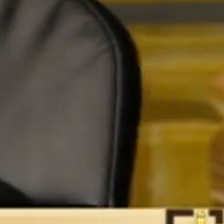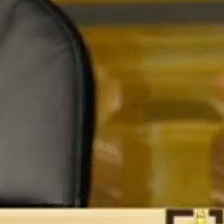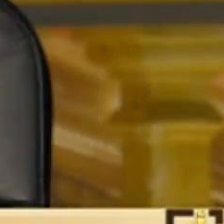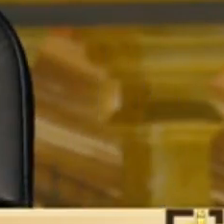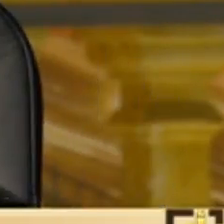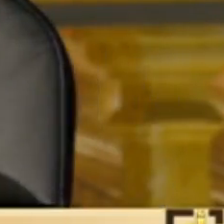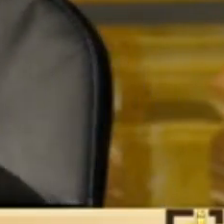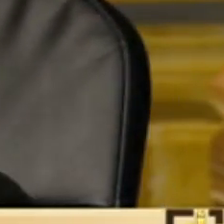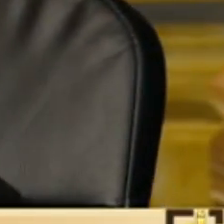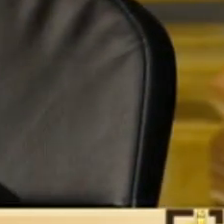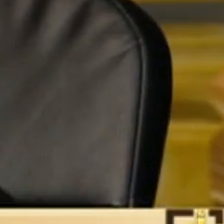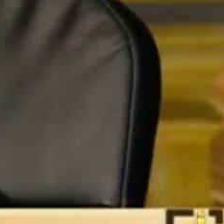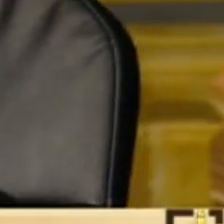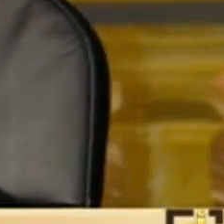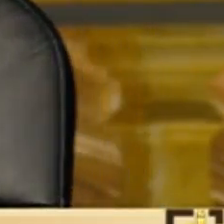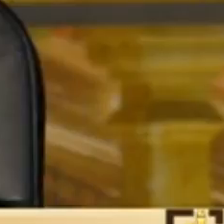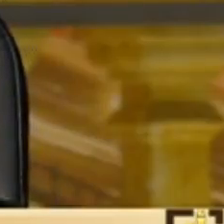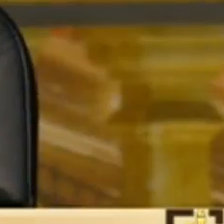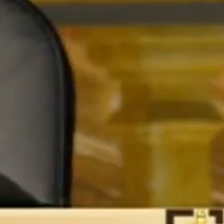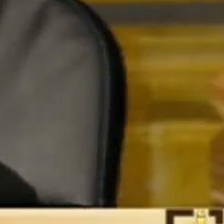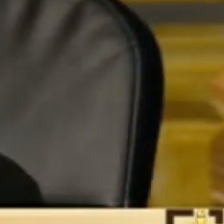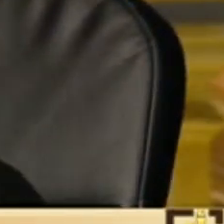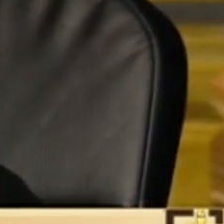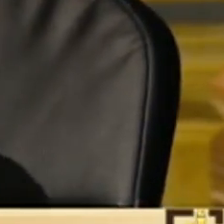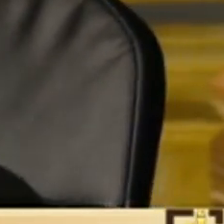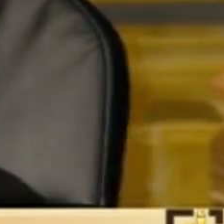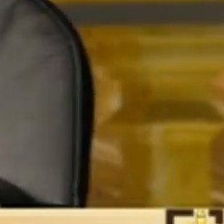تديني حاجات، اتعلم حاجات اكتر، افهمها